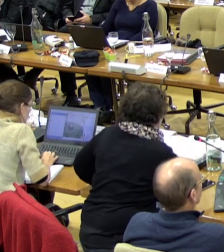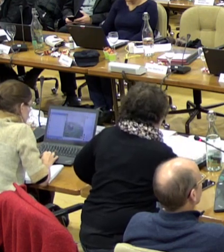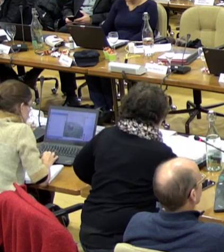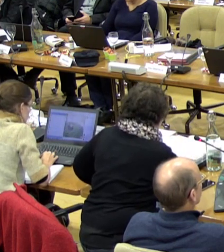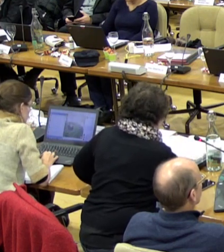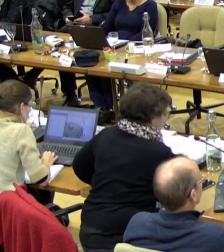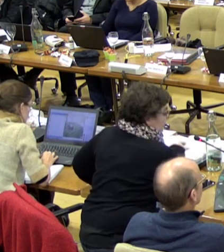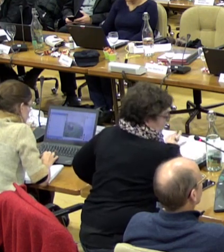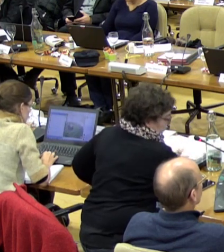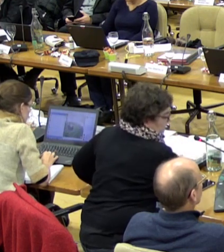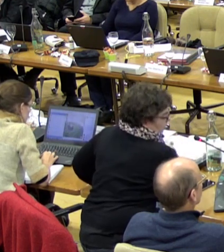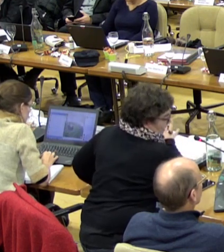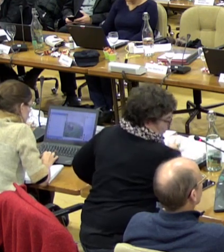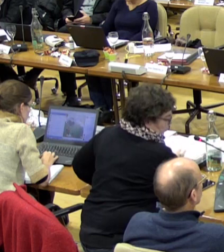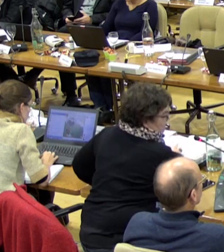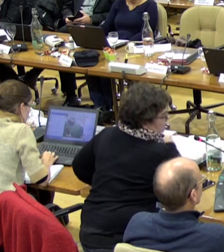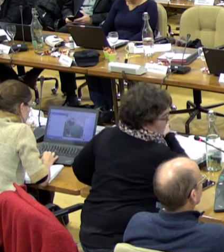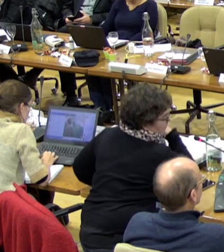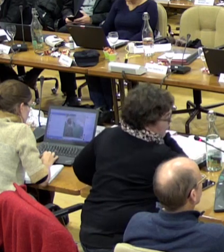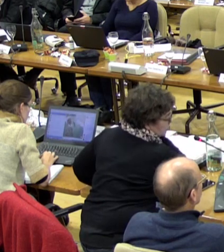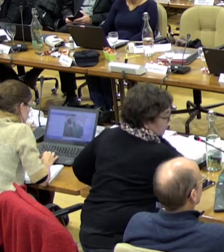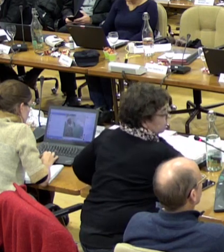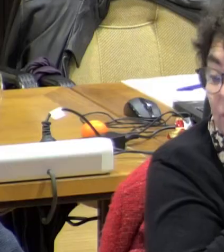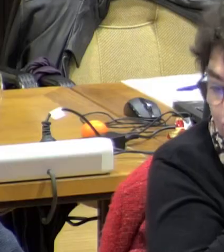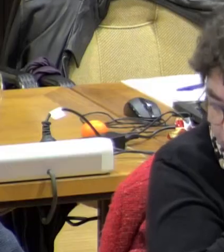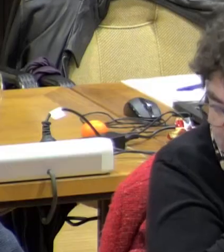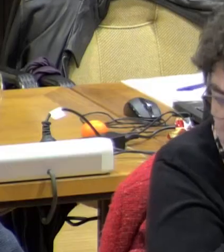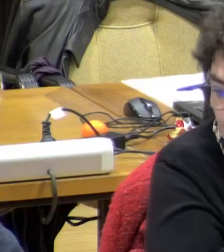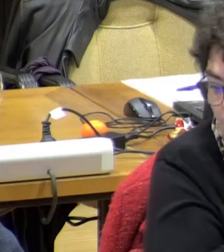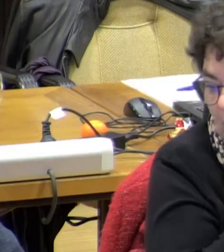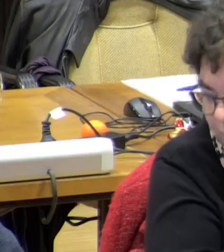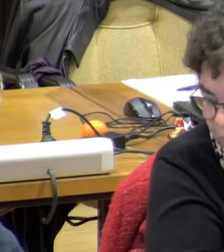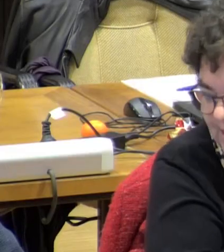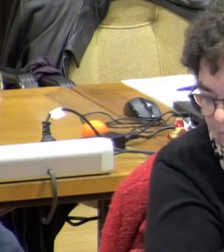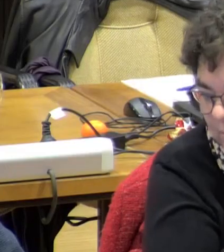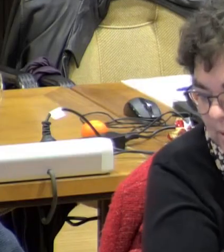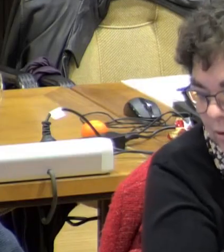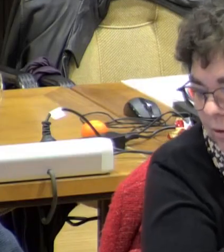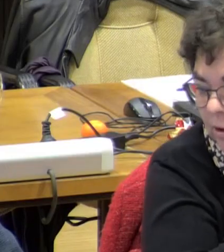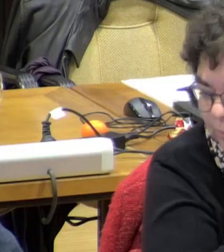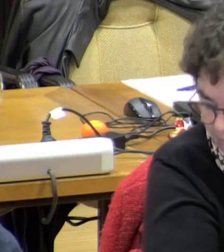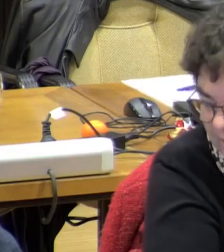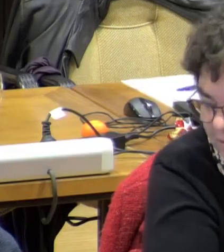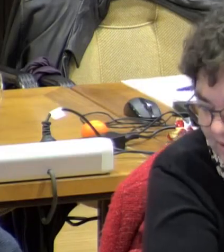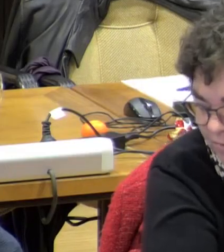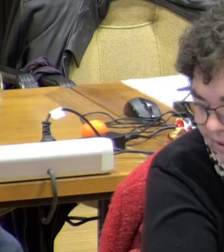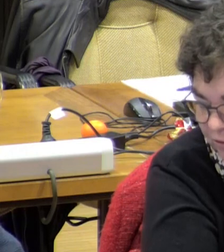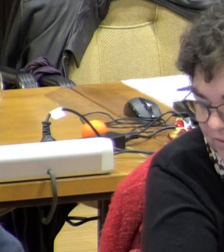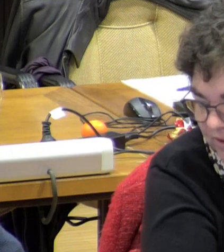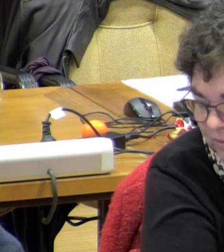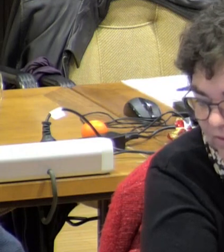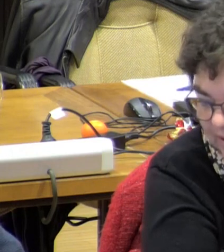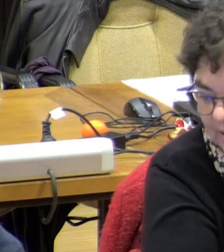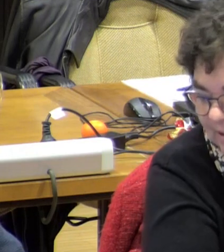conservatoire par exemple est en fait comme la en 2019 on a besoin d'autorisations de programme pour le théâtre prémol pour la bibliothèque numérique